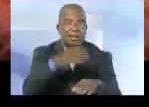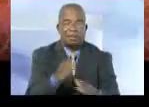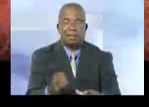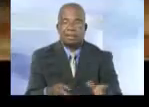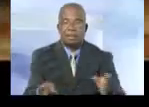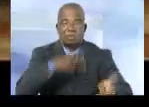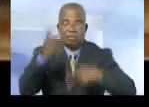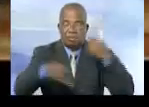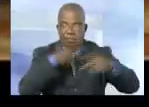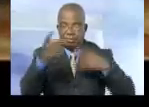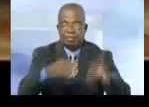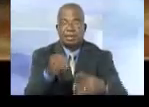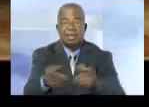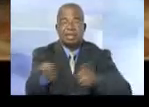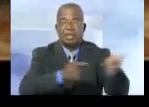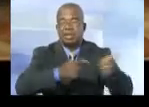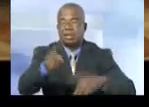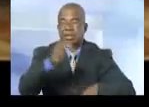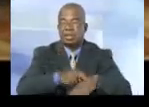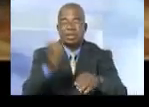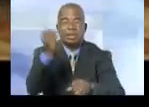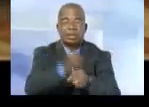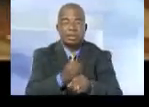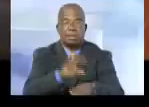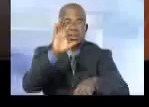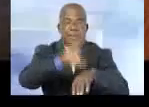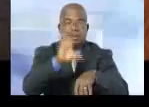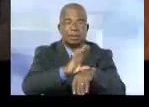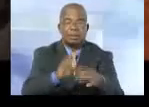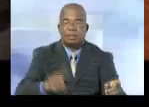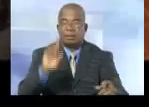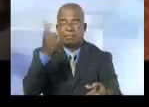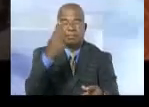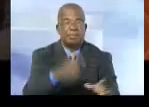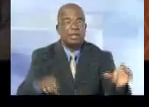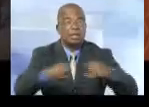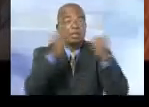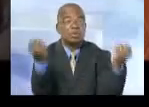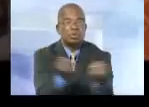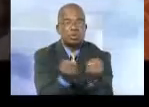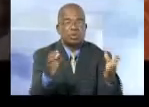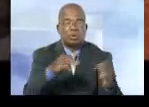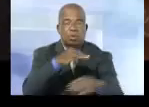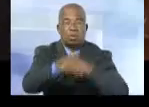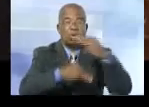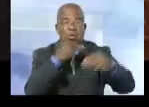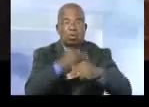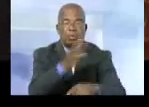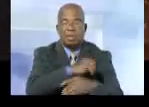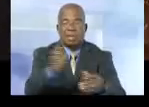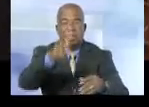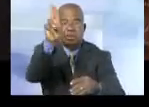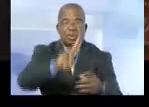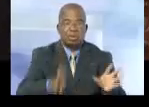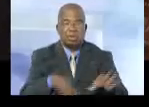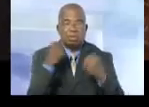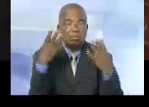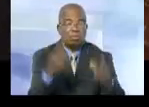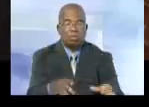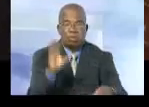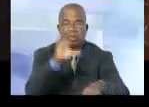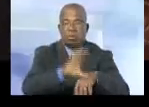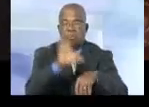café cacao. Premier chocolatier au monde, la société Mars est grand utilisateur du cacao ivoirien. De ce fait,